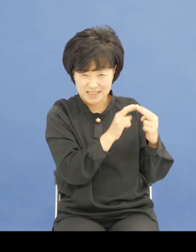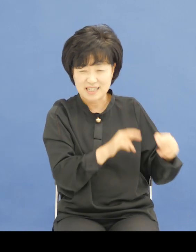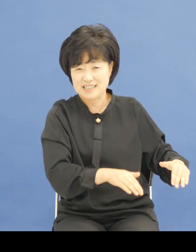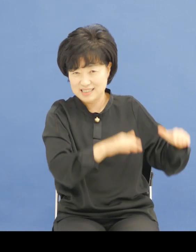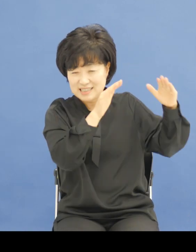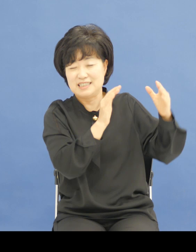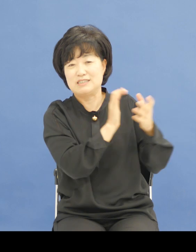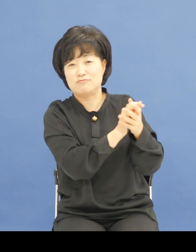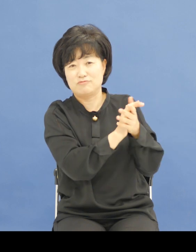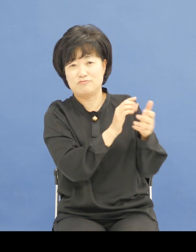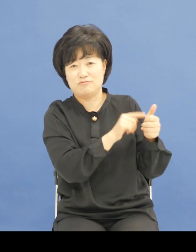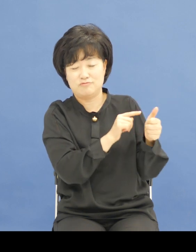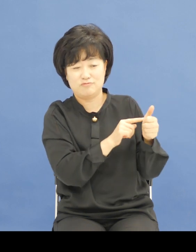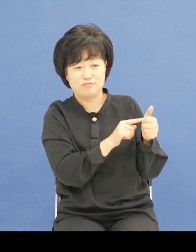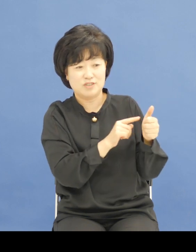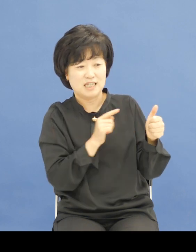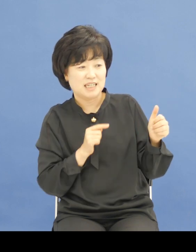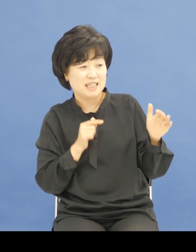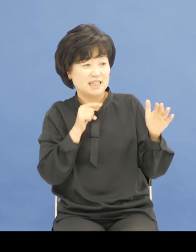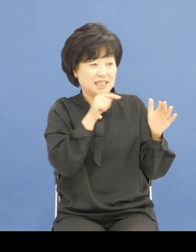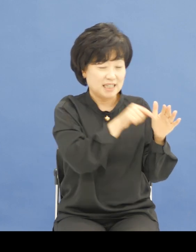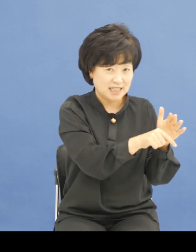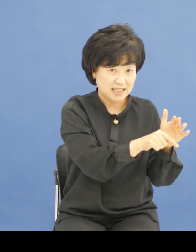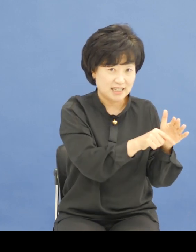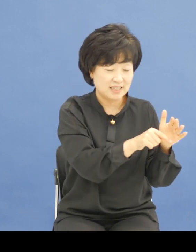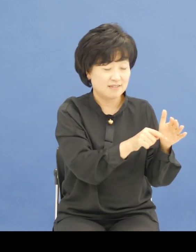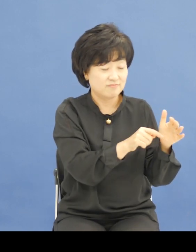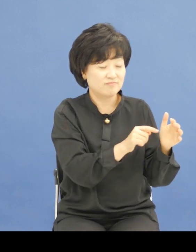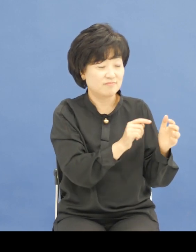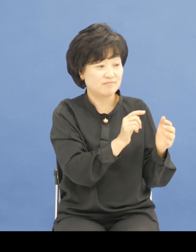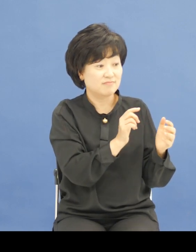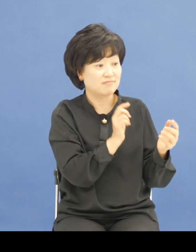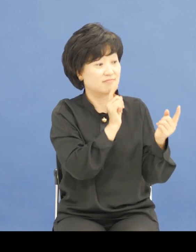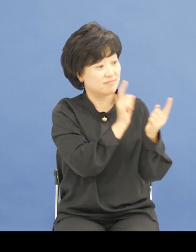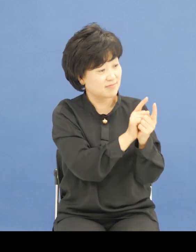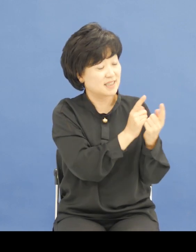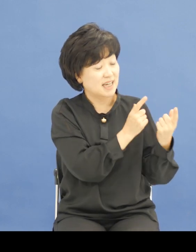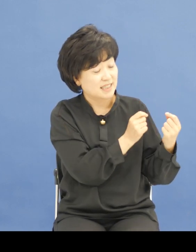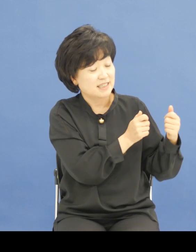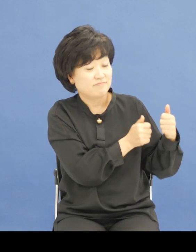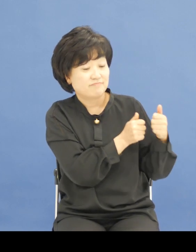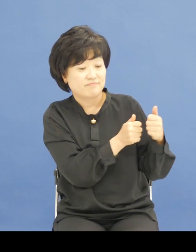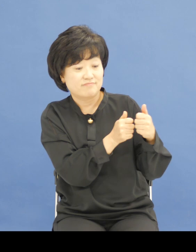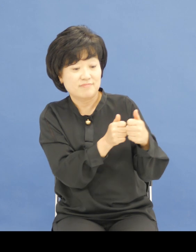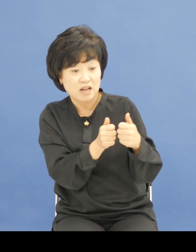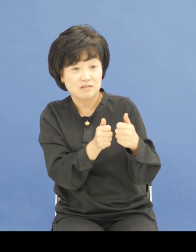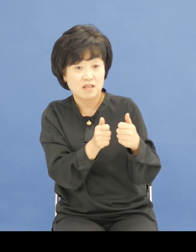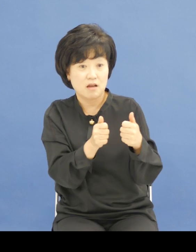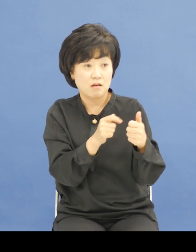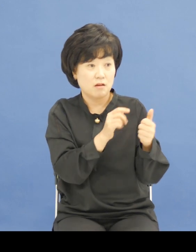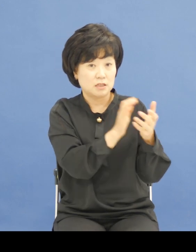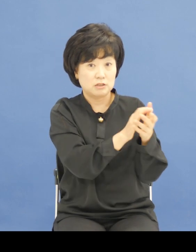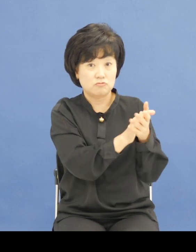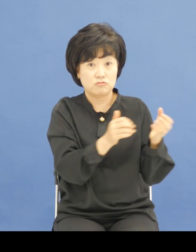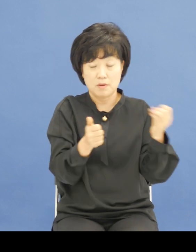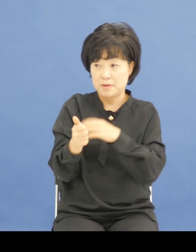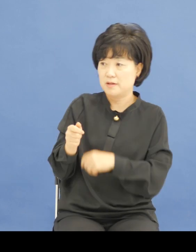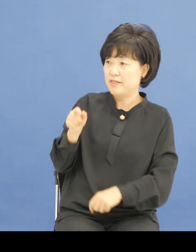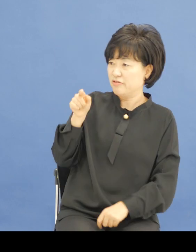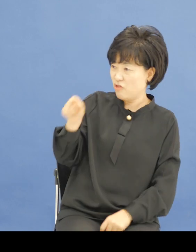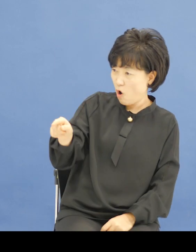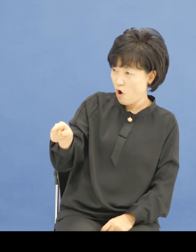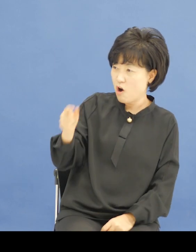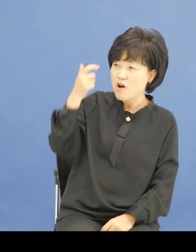그 친구 처갓집에 가서 데리고 나오는데 심각하게 저를 내가 오늘을 최관신 영혼